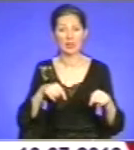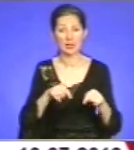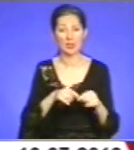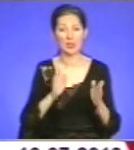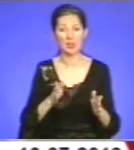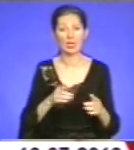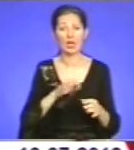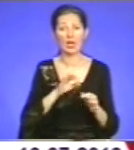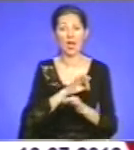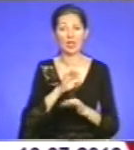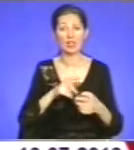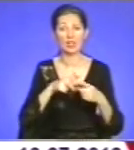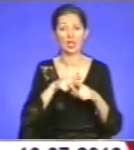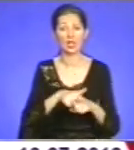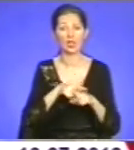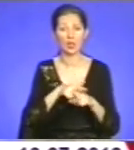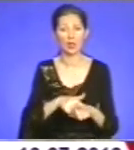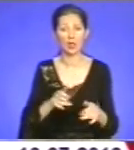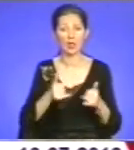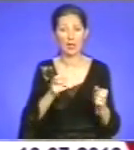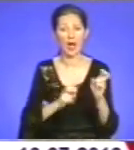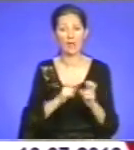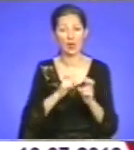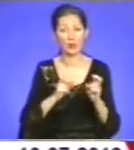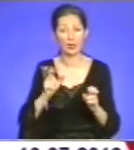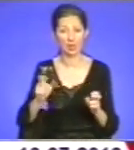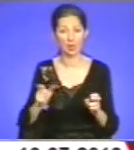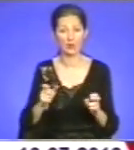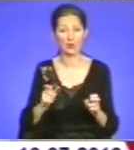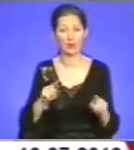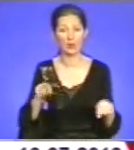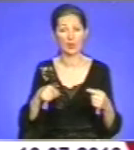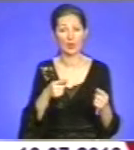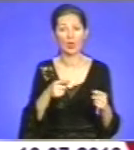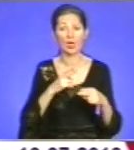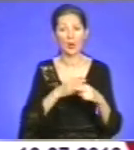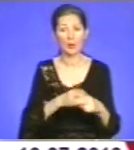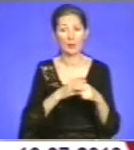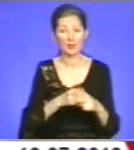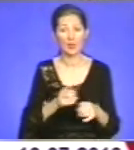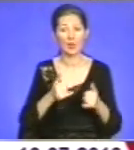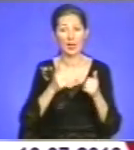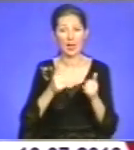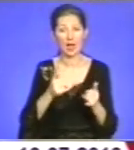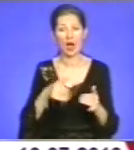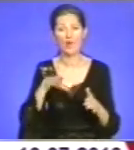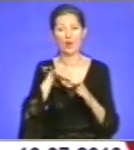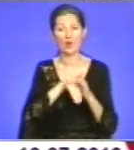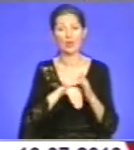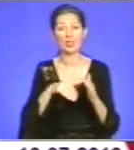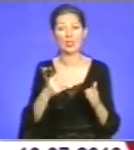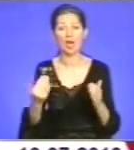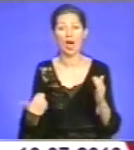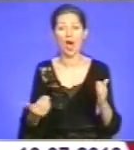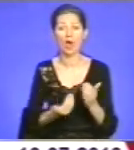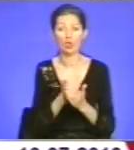виробників і створюють певні жорсткості, да, чи перепони для запровадження інновацій,